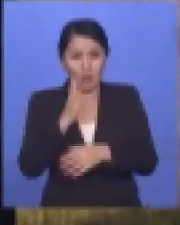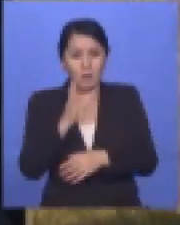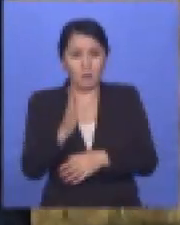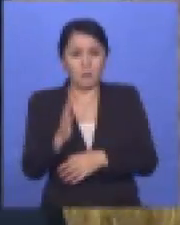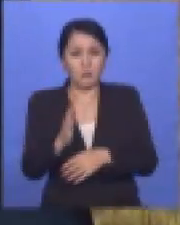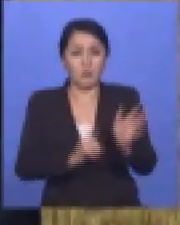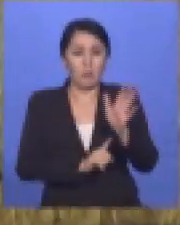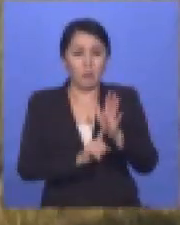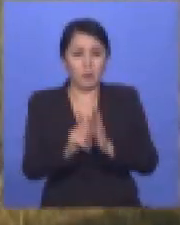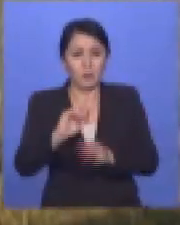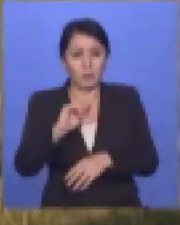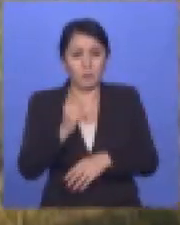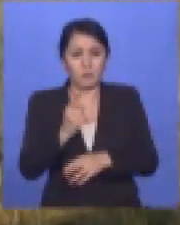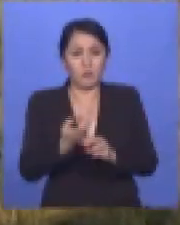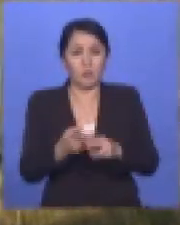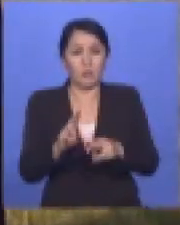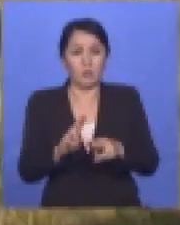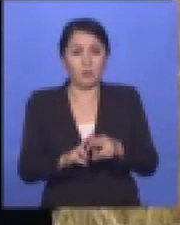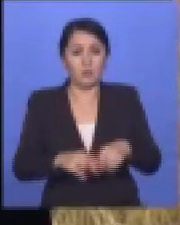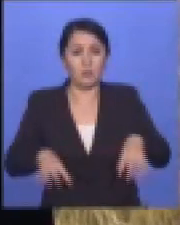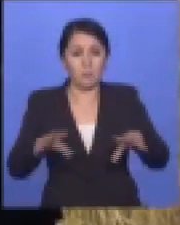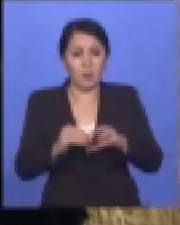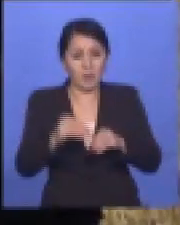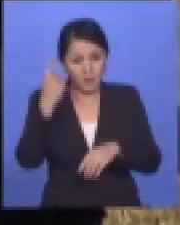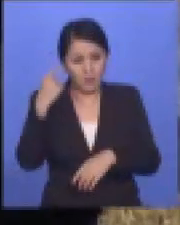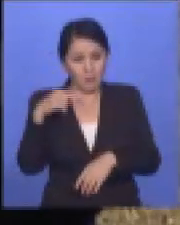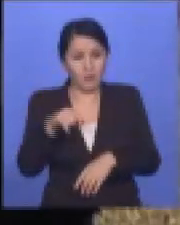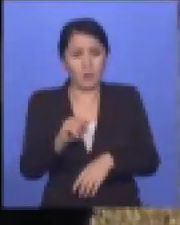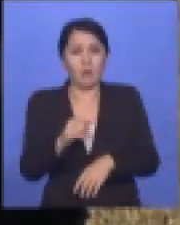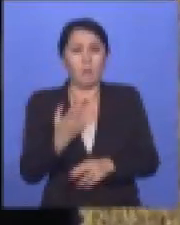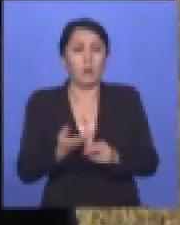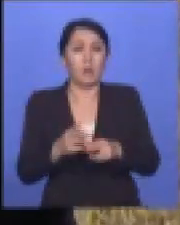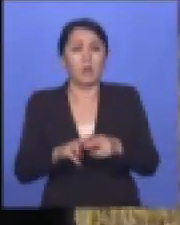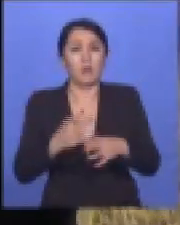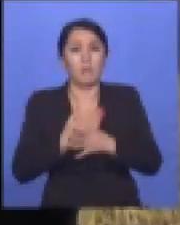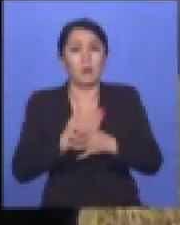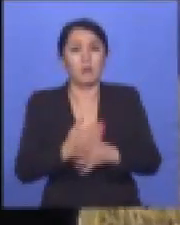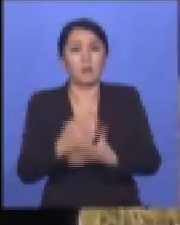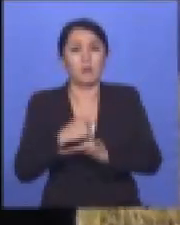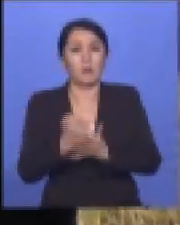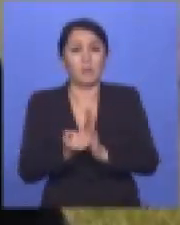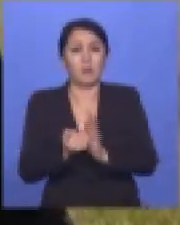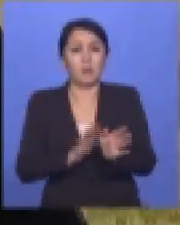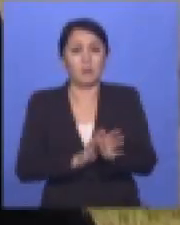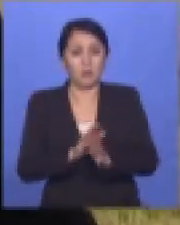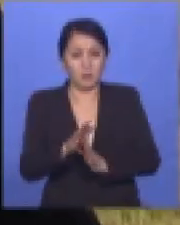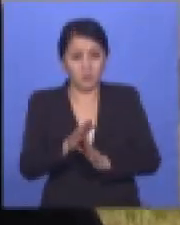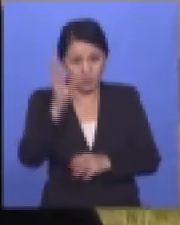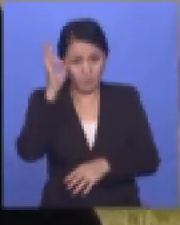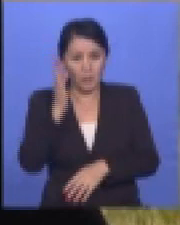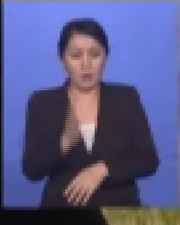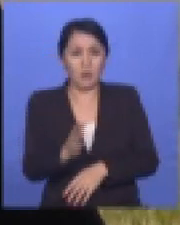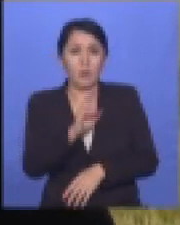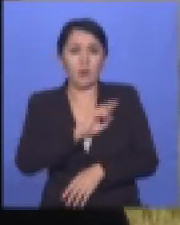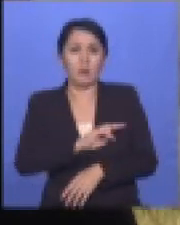жылғы науқанда қиын жағдай қалыптасқаны бәріне мәлім. Алайда Сапаров қажетті қолдау шаралары қабылдануда екен тағы бір мәрте айтты.